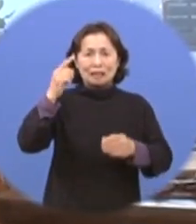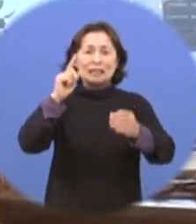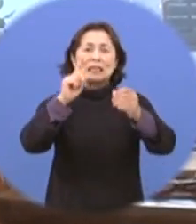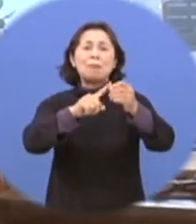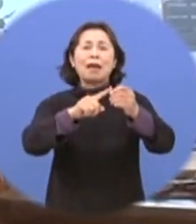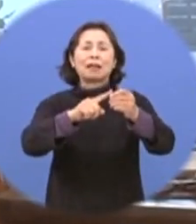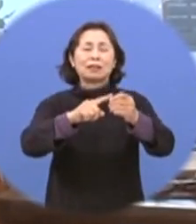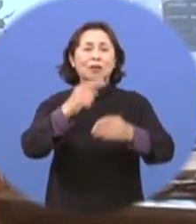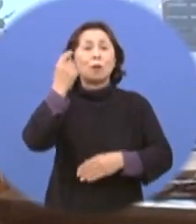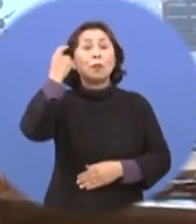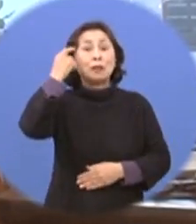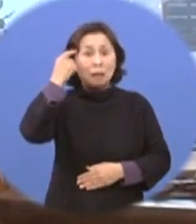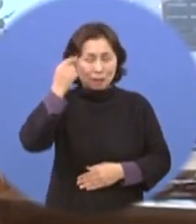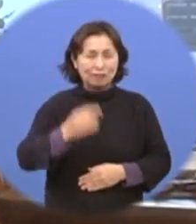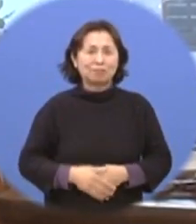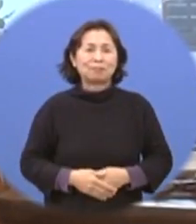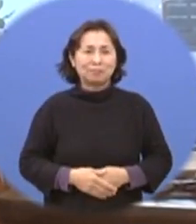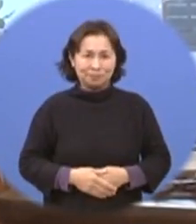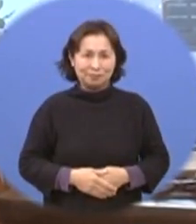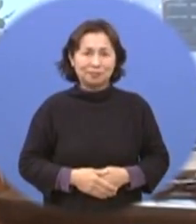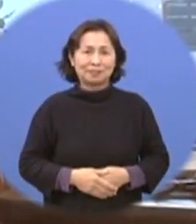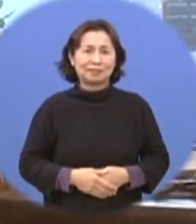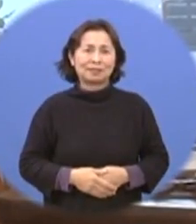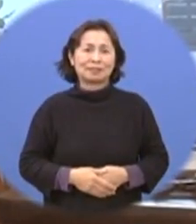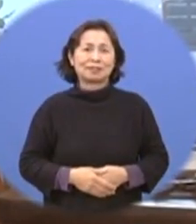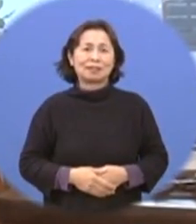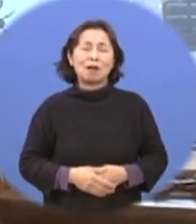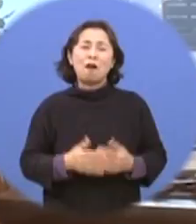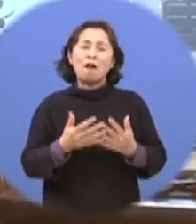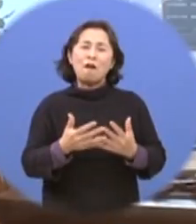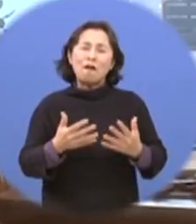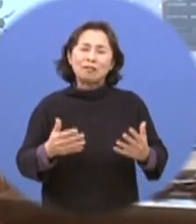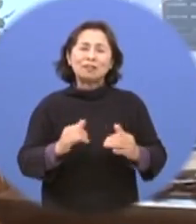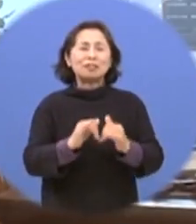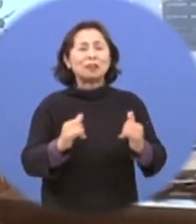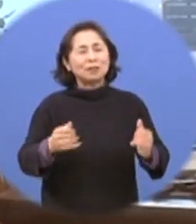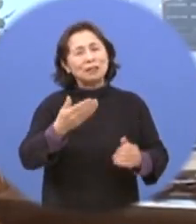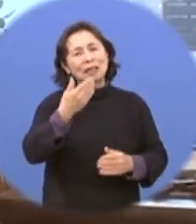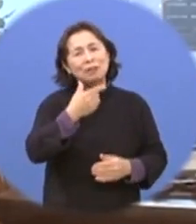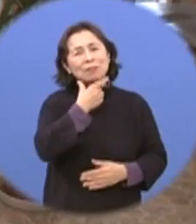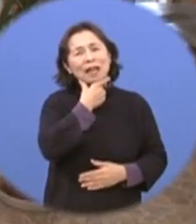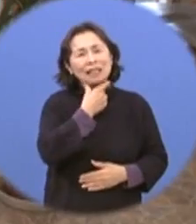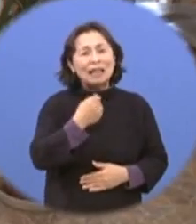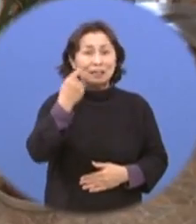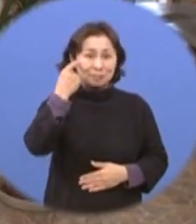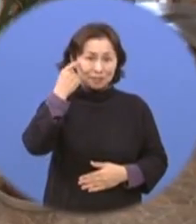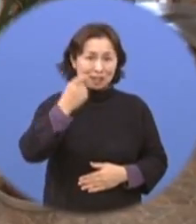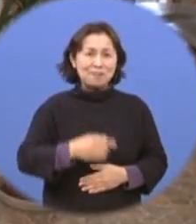でたくさんの方々にですねいっぱい食べてもらいたいなと言う